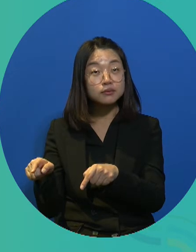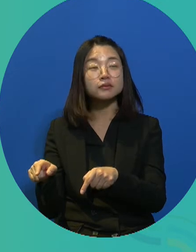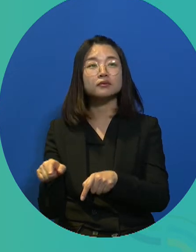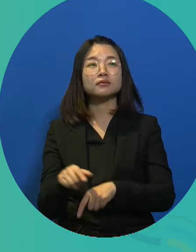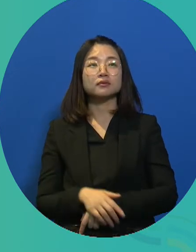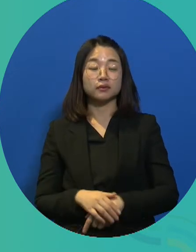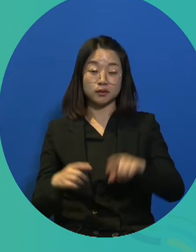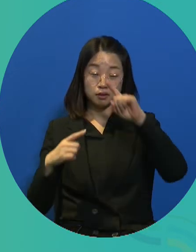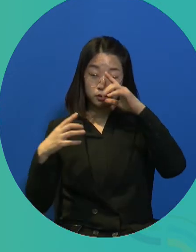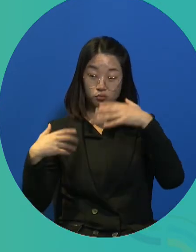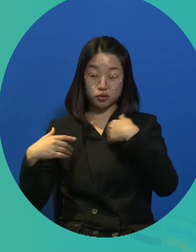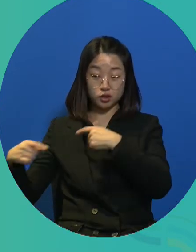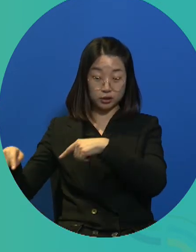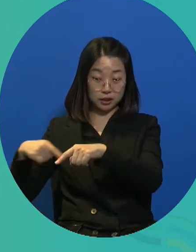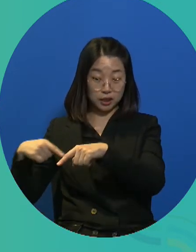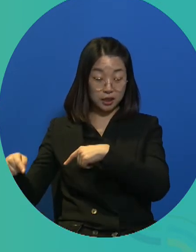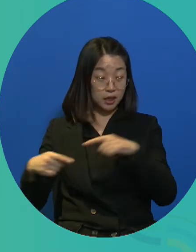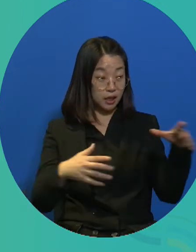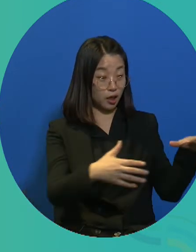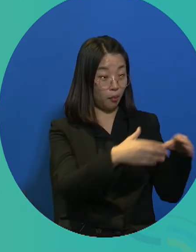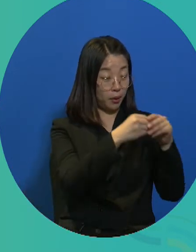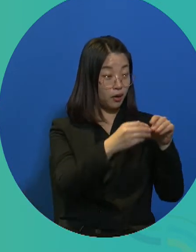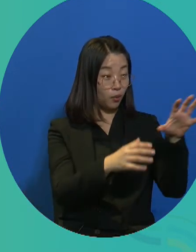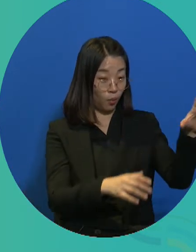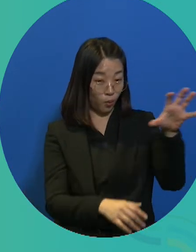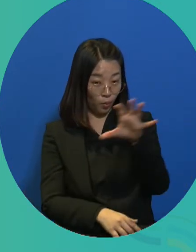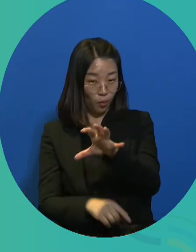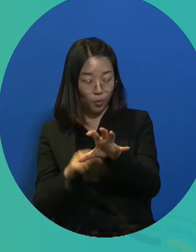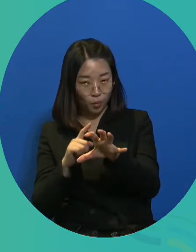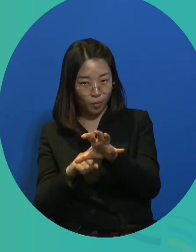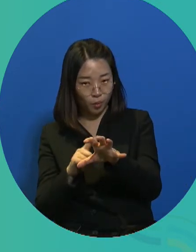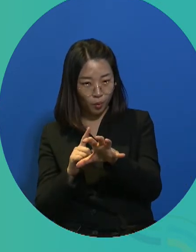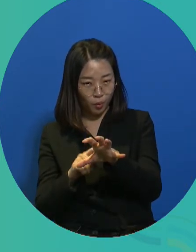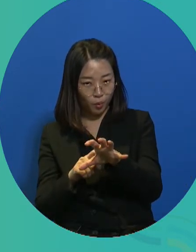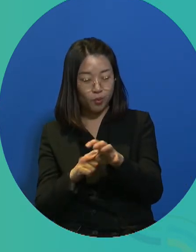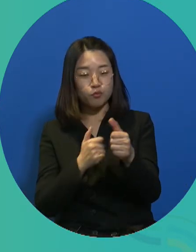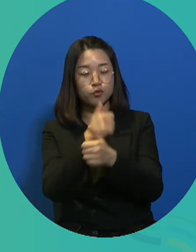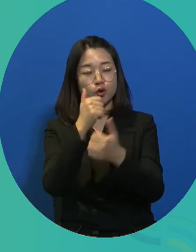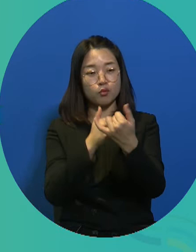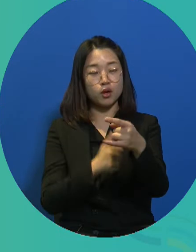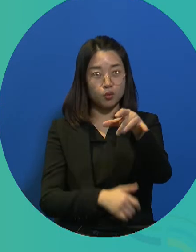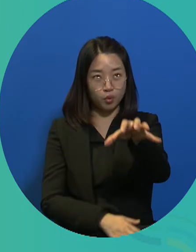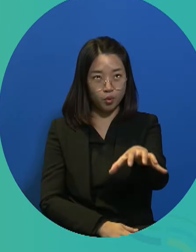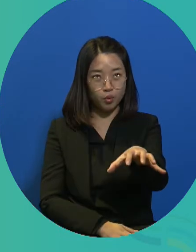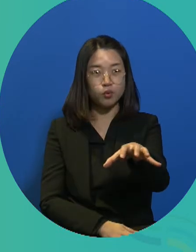통해서 정부의 정책이 협약에 따른 결과라는 점을 위원회를